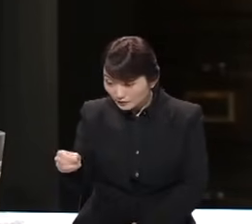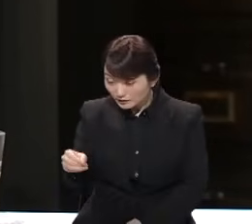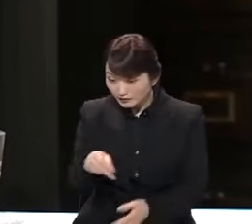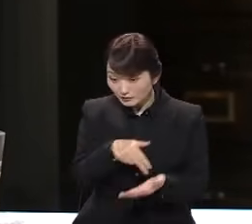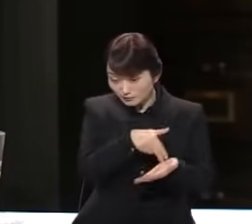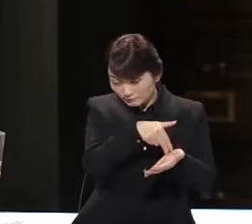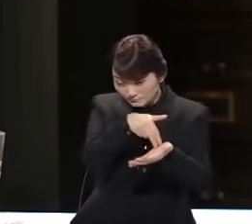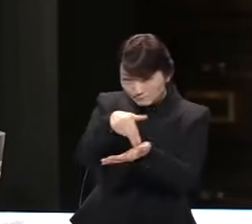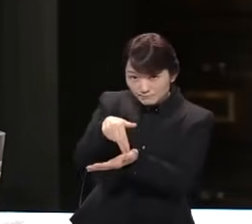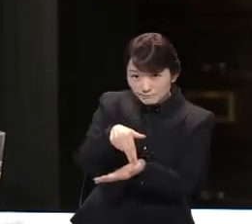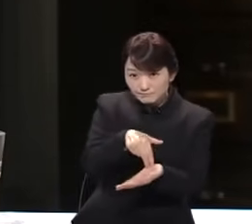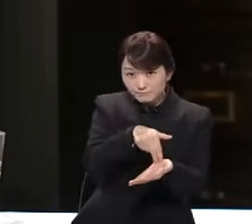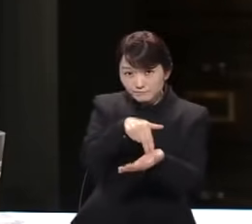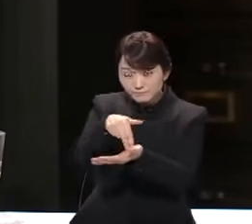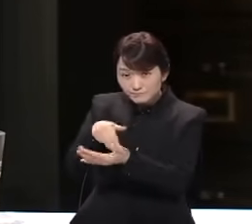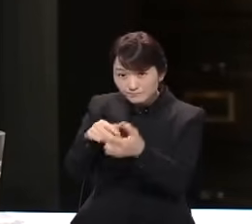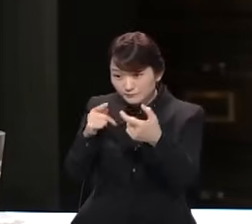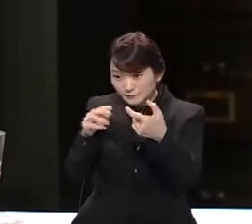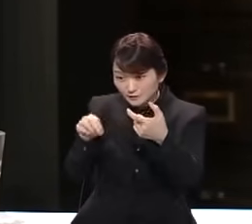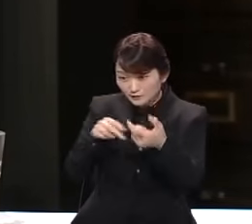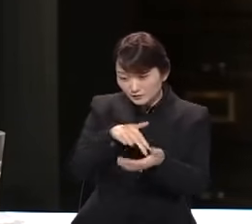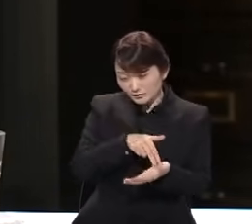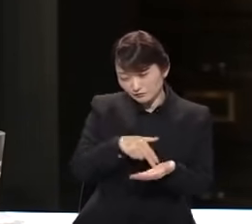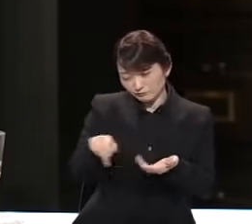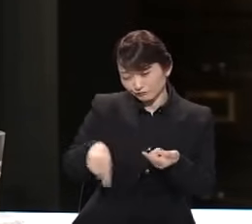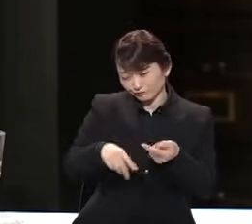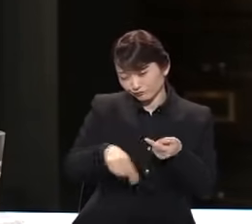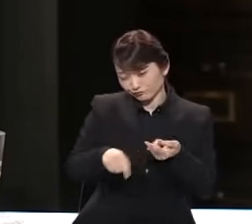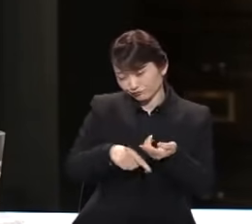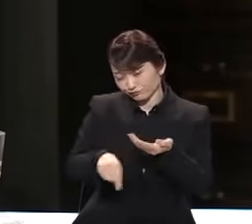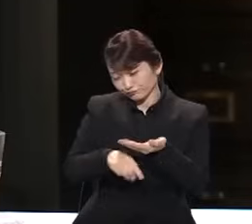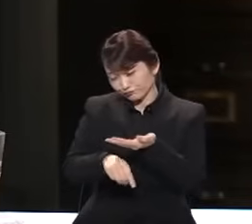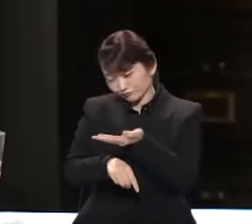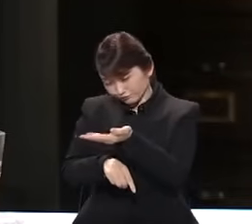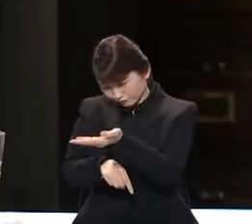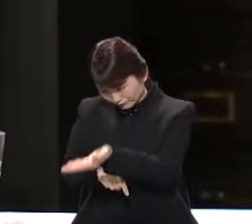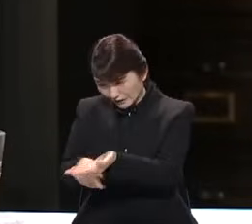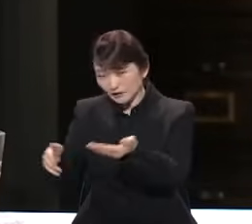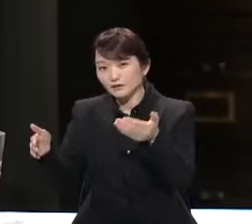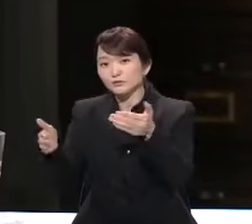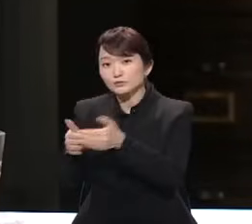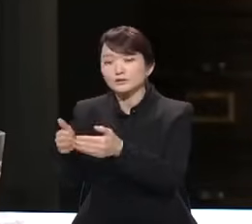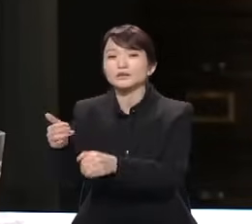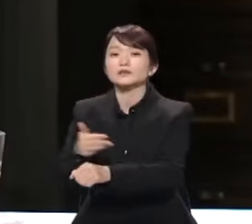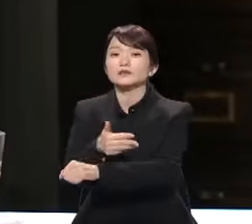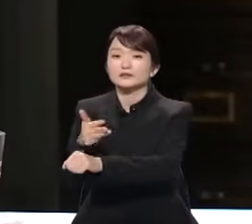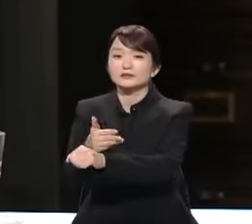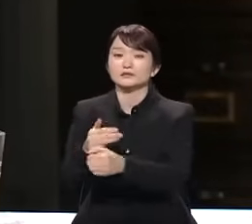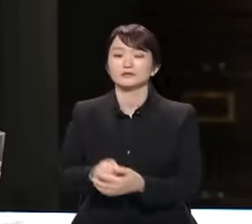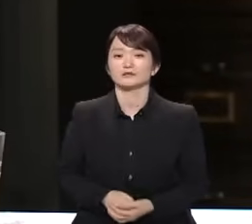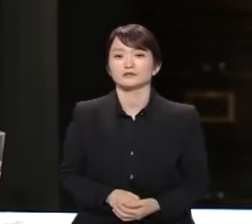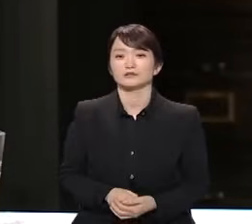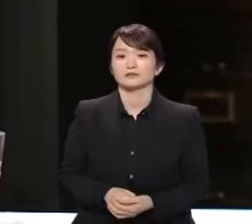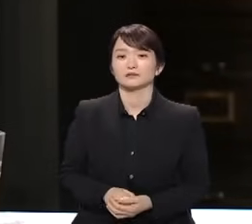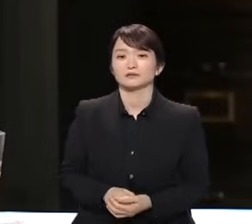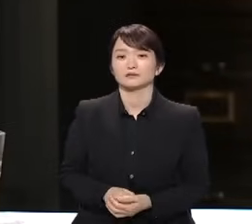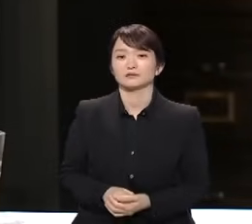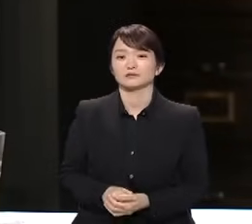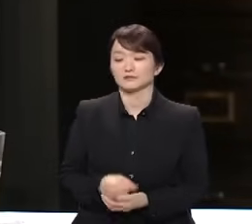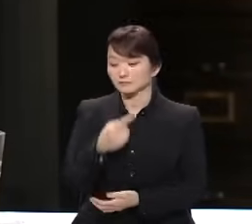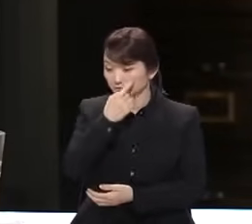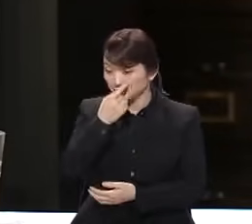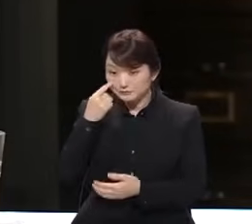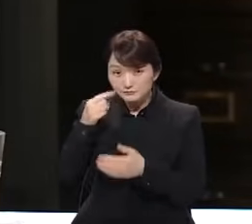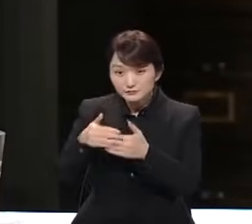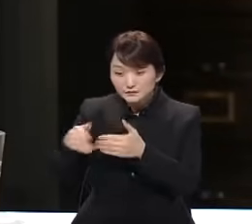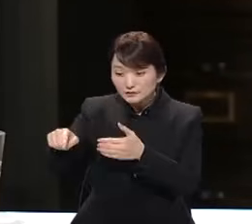60km를 열심히 달려서 출발 8시간 반 만에 목적지 그 캡슐 호텔에 딱 왔는데 체크인을 하는 과정에서